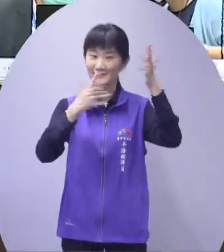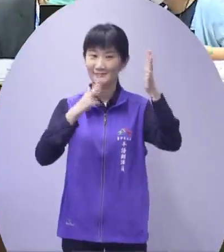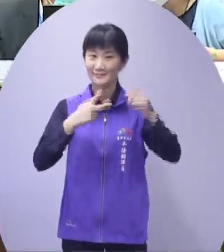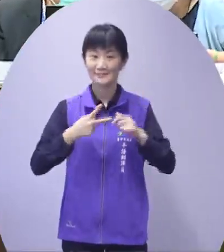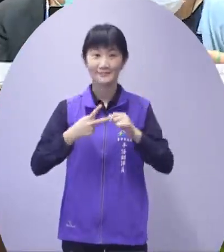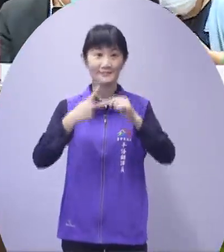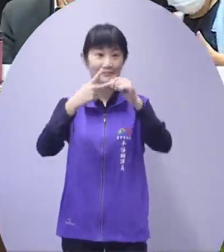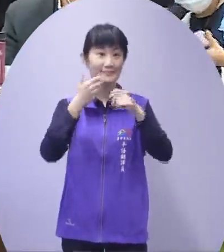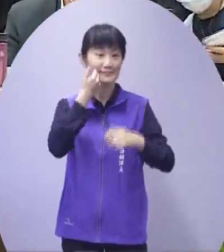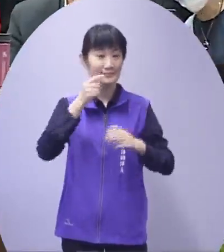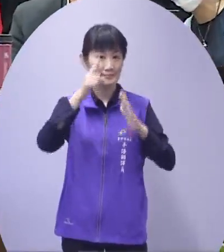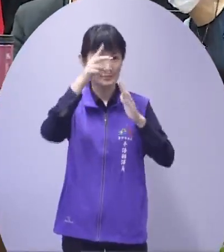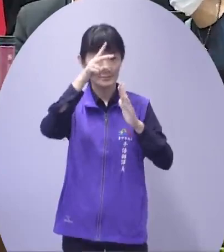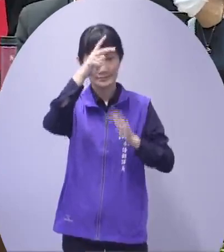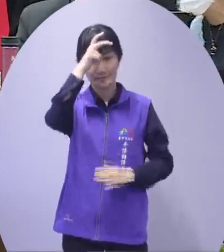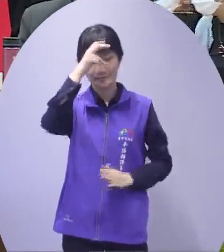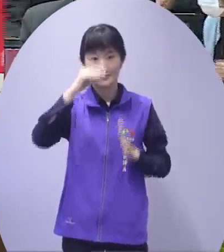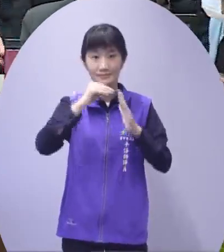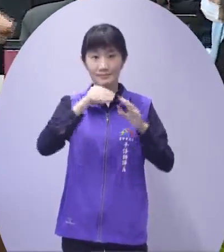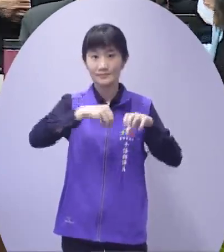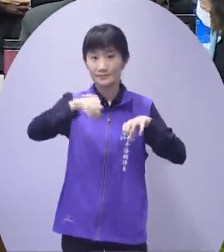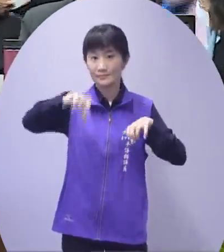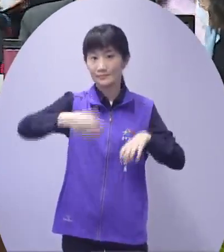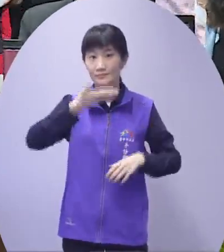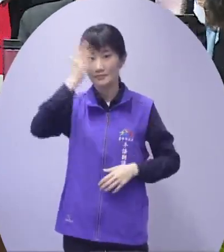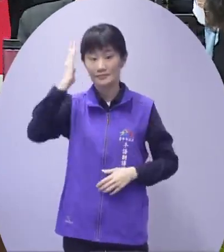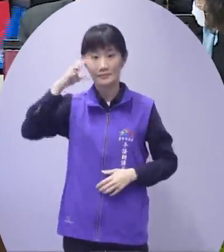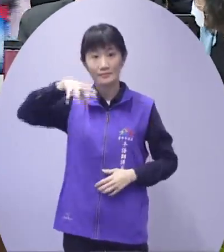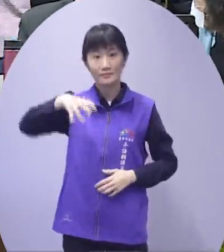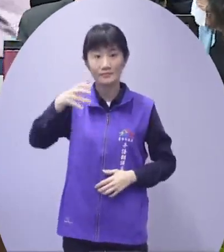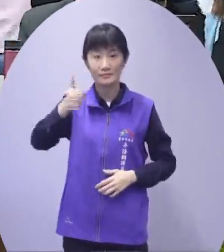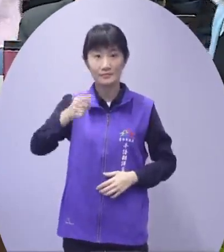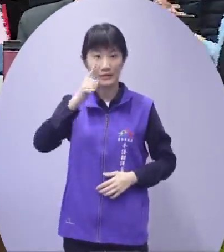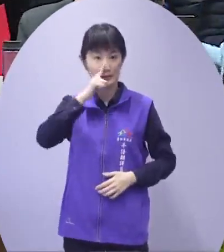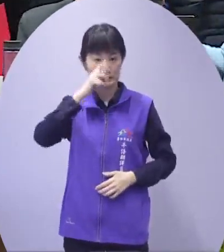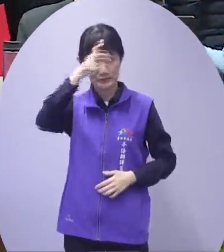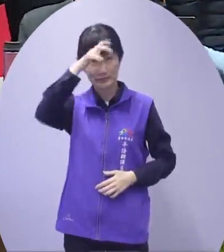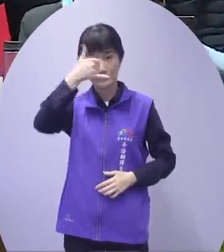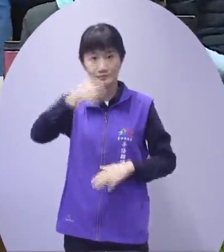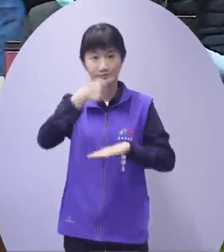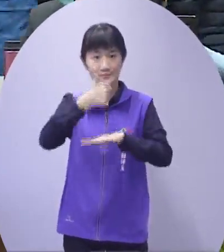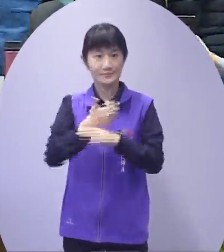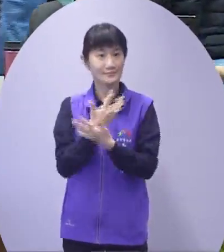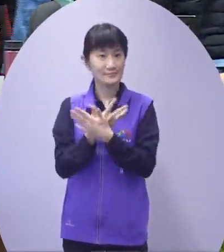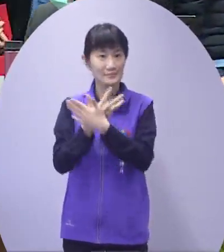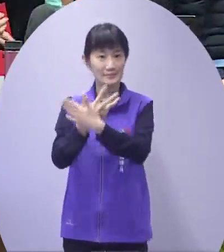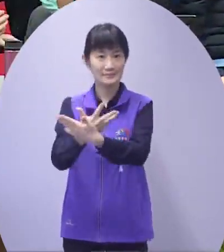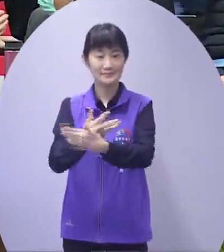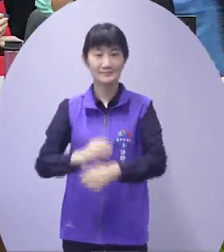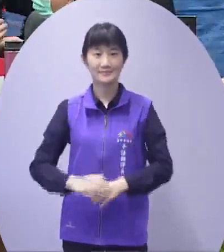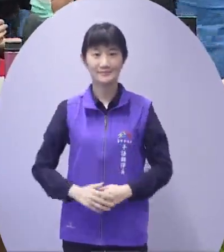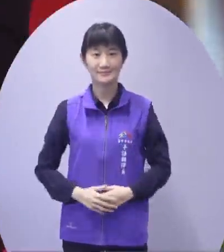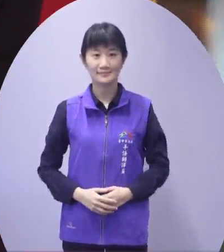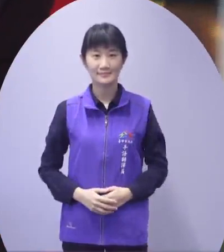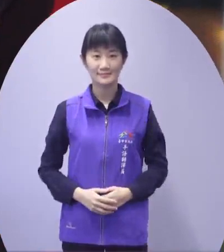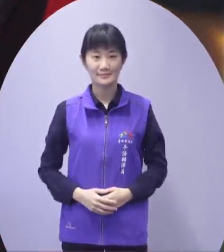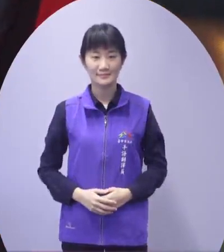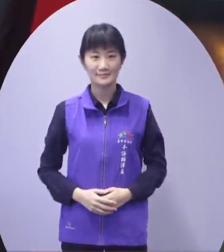第二位，警察局清水分局陈义庭警员，请上台授奖。